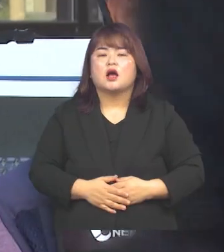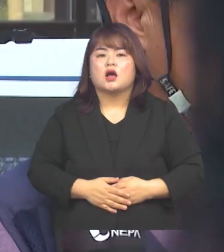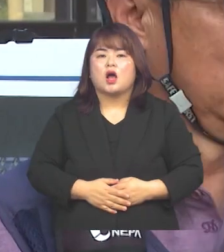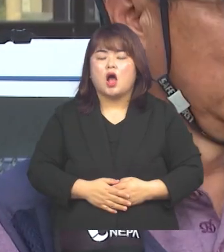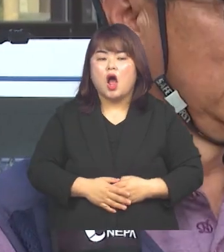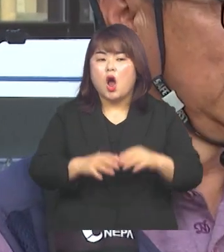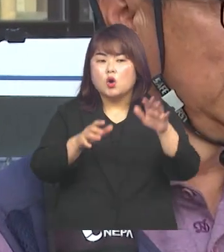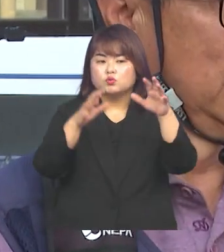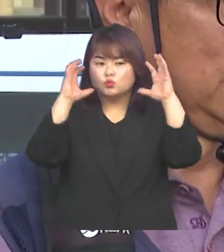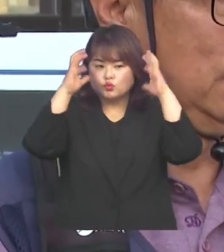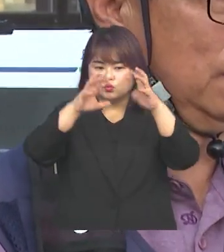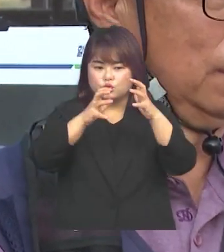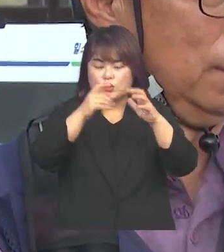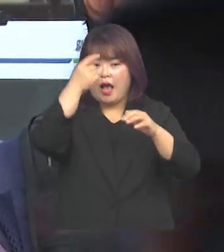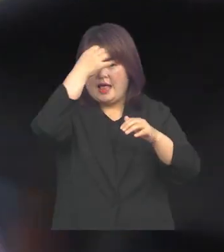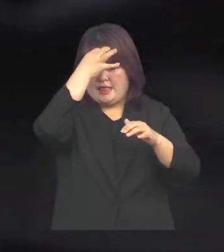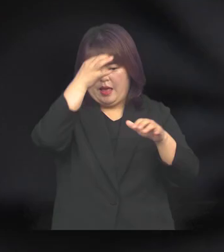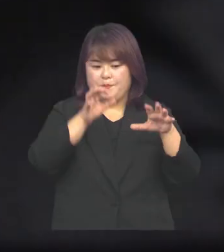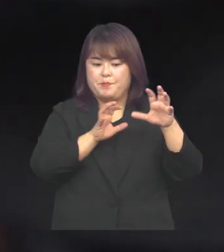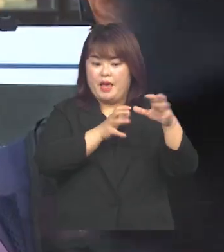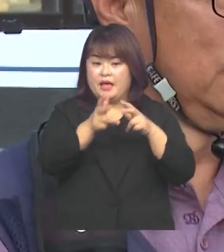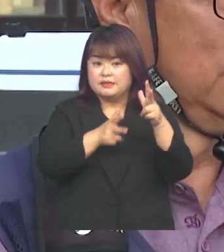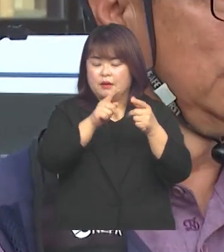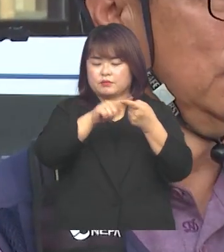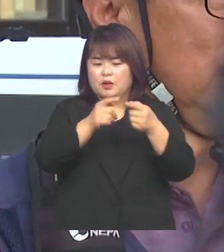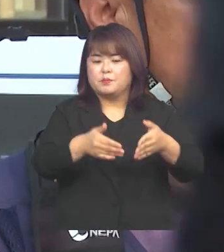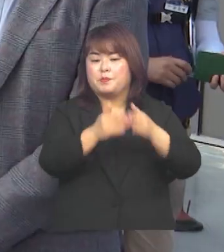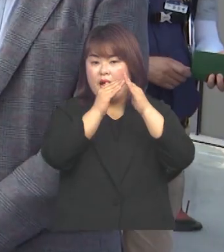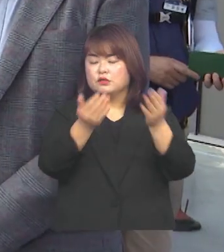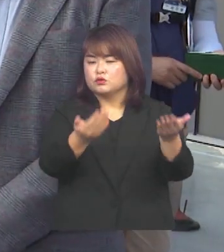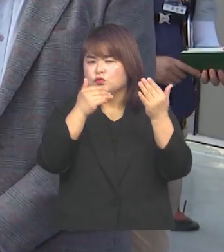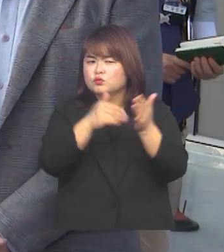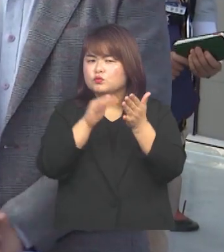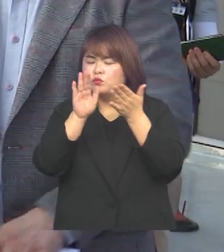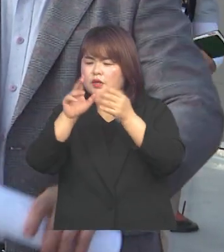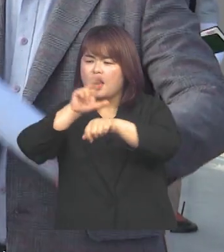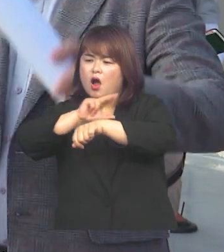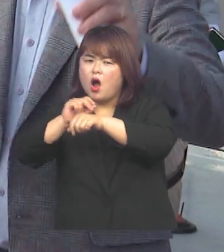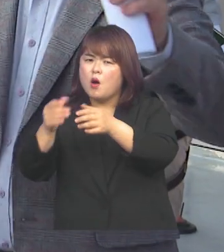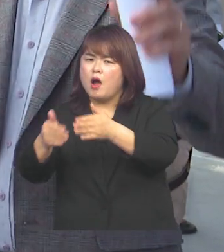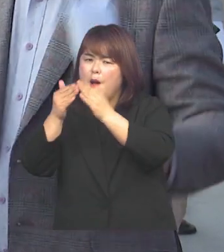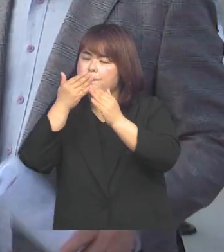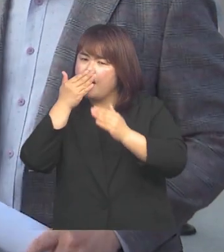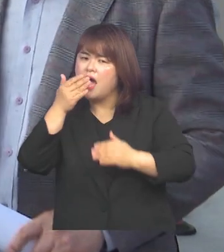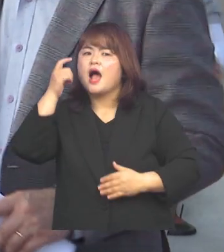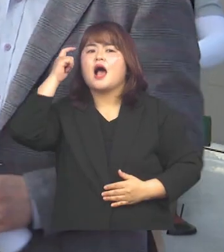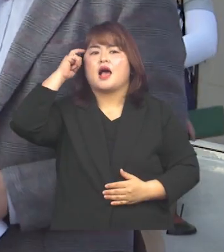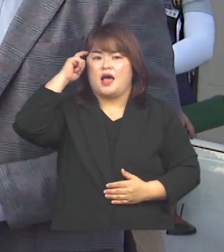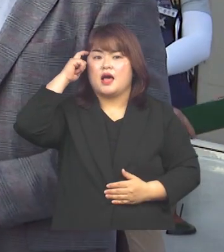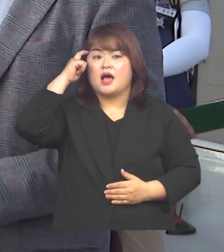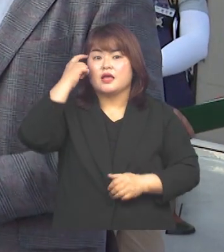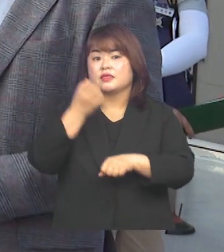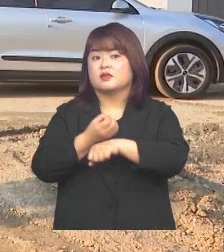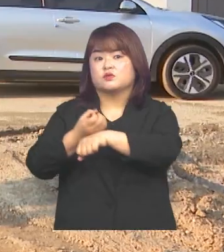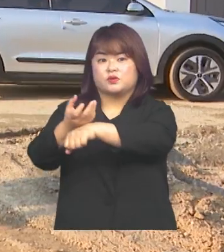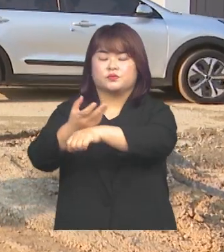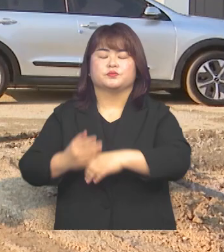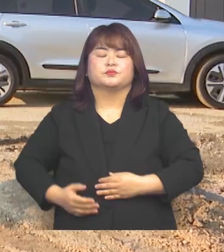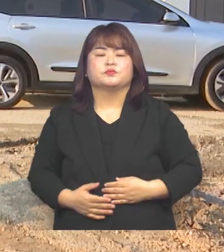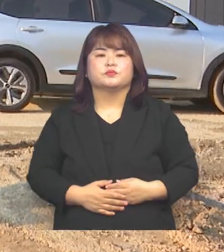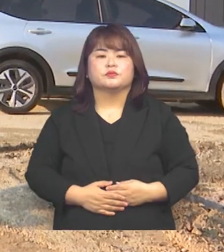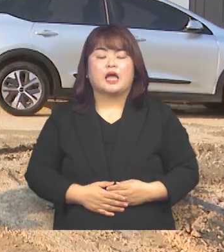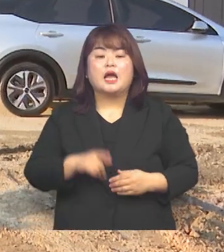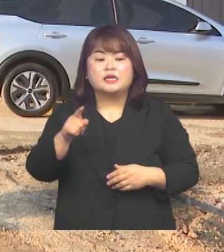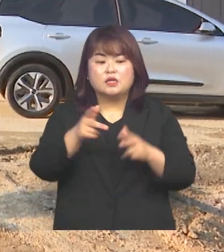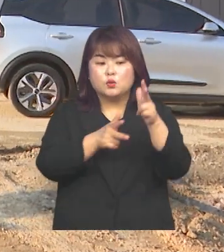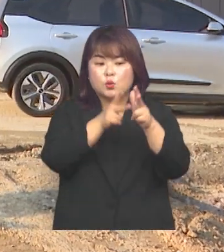유치로 처인구 주민들의 오랜 수건이었던 경강선 연장도 그 가능성이 커지게 됐다고 생각한다고 전달했습니다. 또한